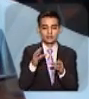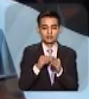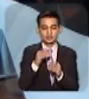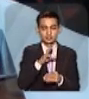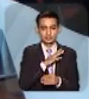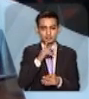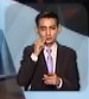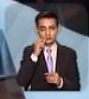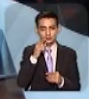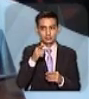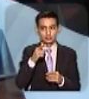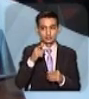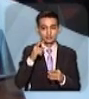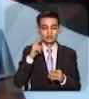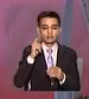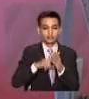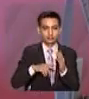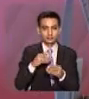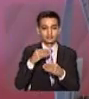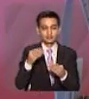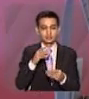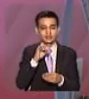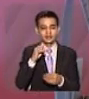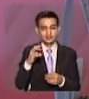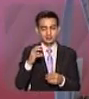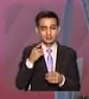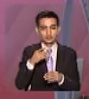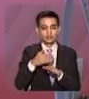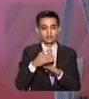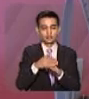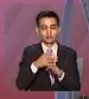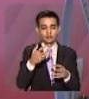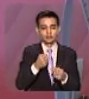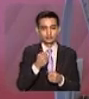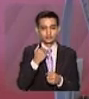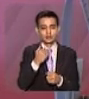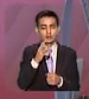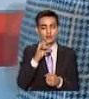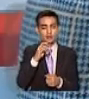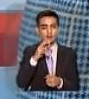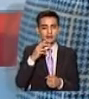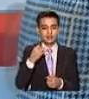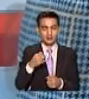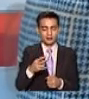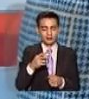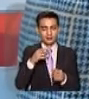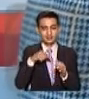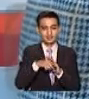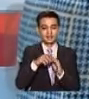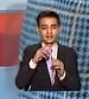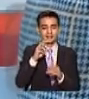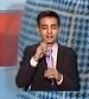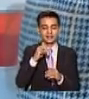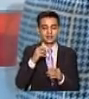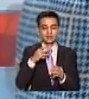якобы замороженные средства со счета банка Астаны, а на самом деле оформил на них по несколько онлайн-кредитов. Теперь каждый из них должен